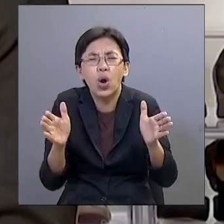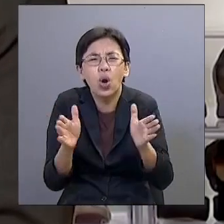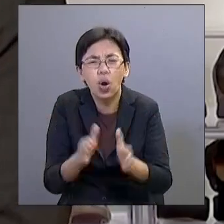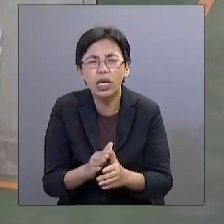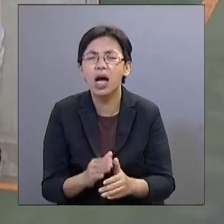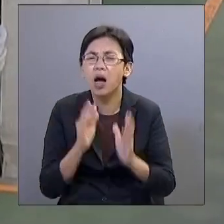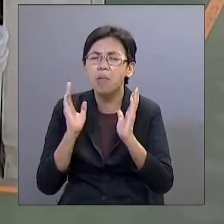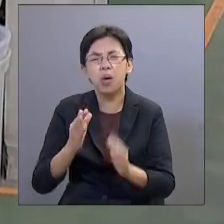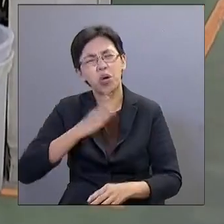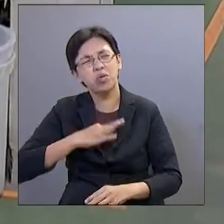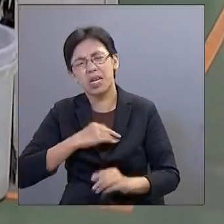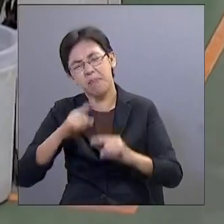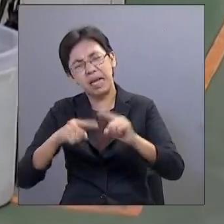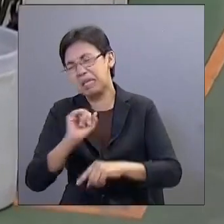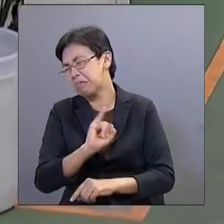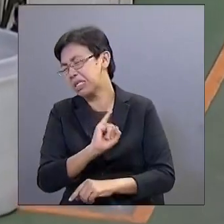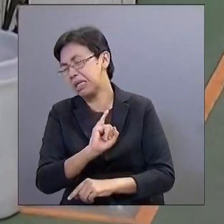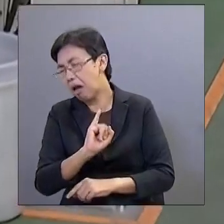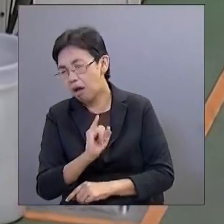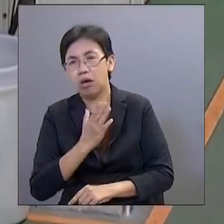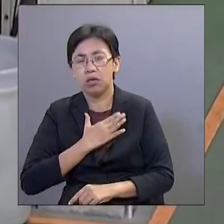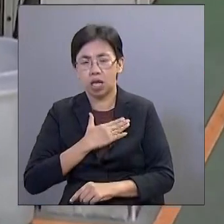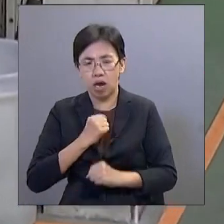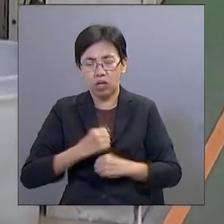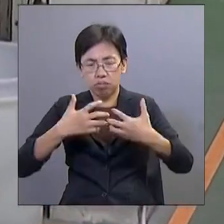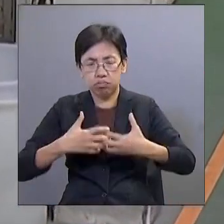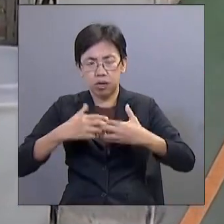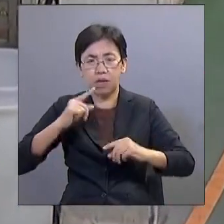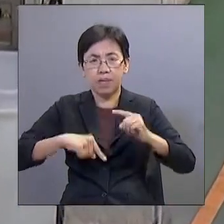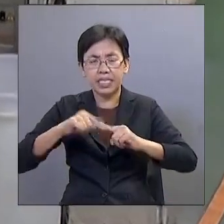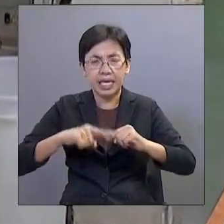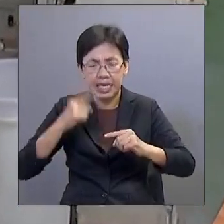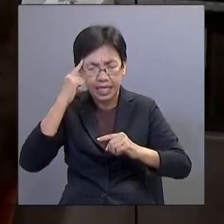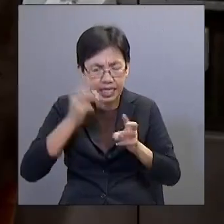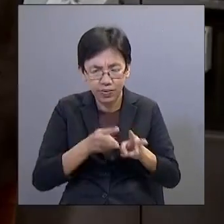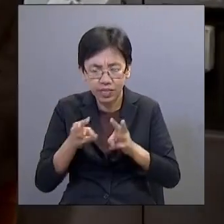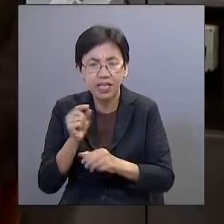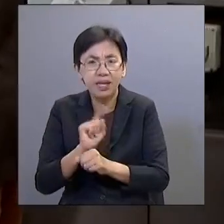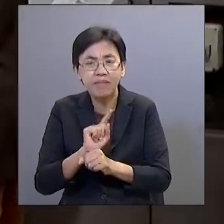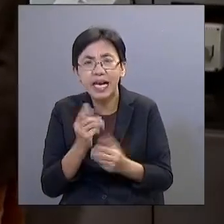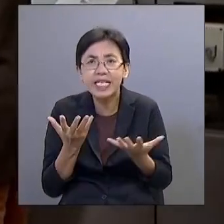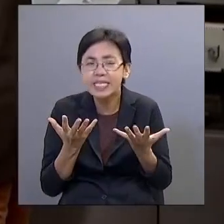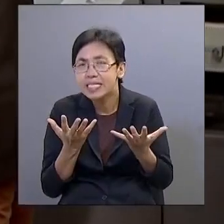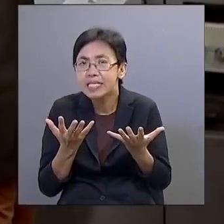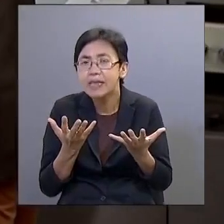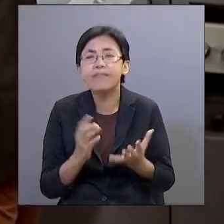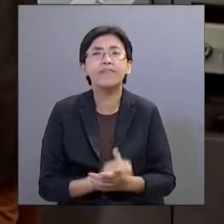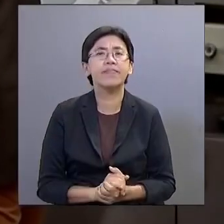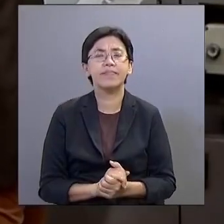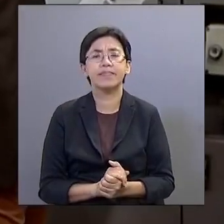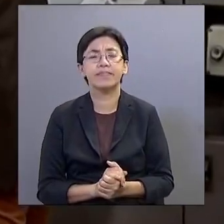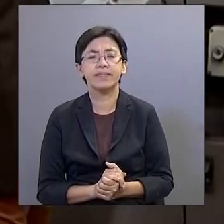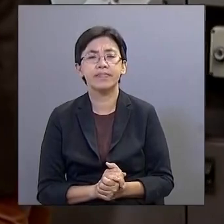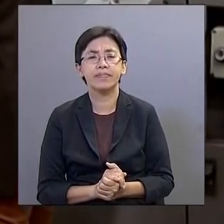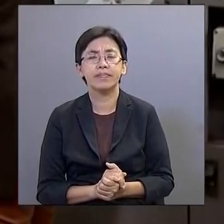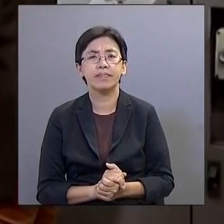บ้างอะไรบ้างแต่เราก็แบบเป็นผู้ผลิตเหมือนกันอะไรอย่างเงี้ยเราจะทำยังไงได้บ้างซึ่งจริงๆแล้วสิ่งที่